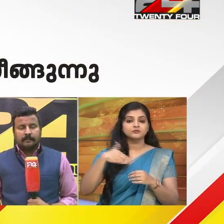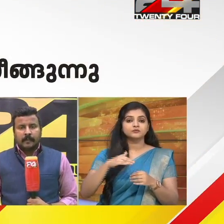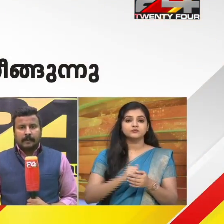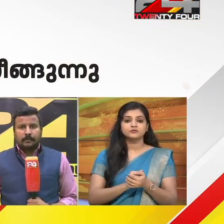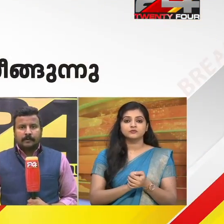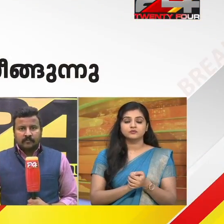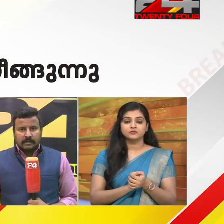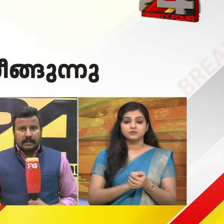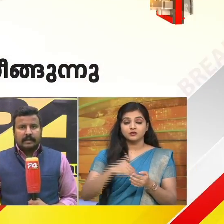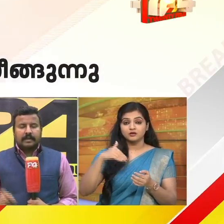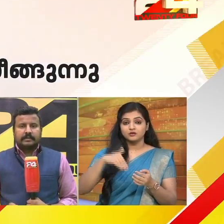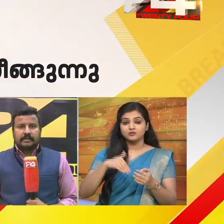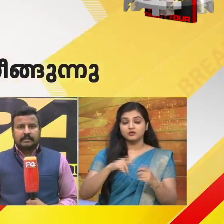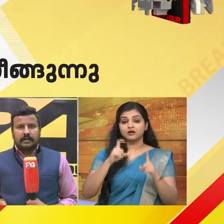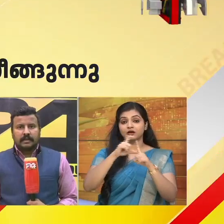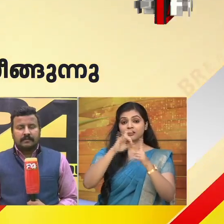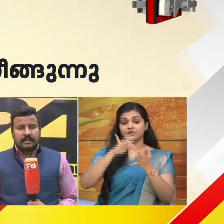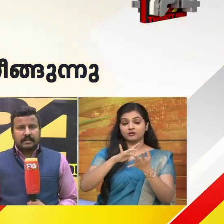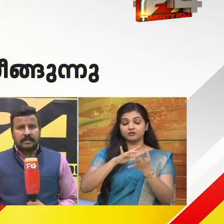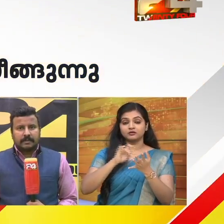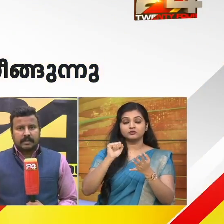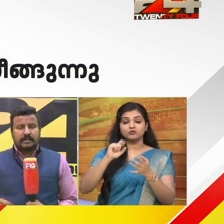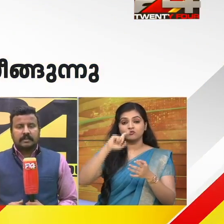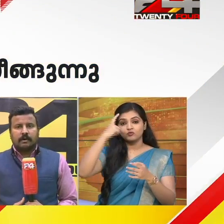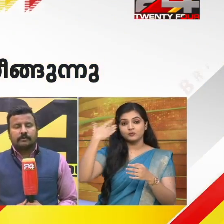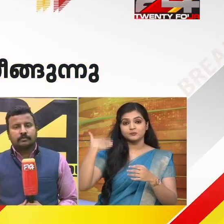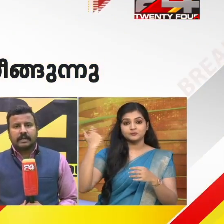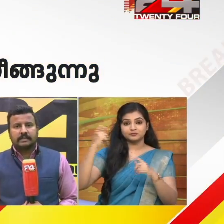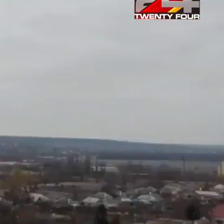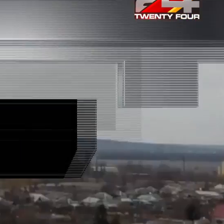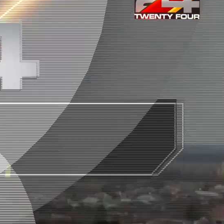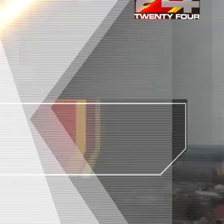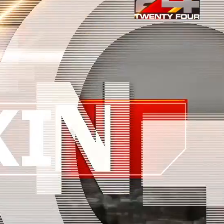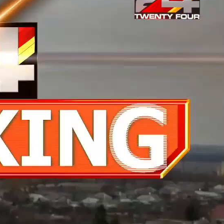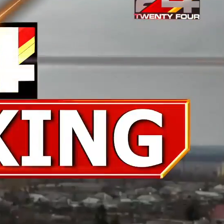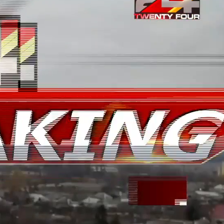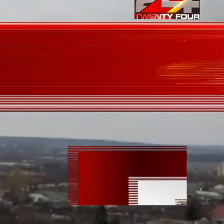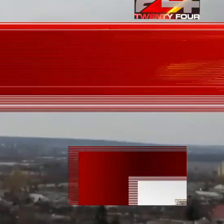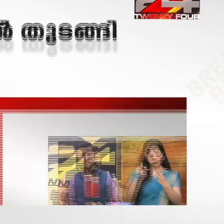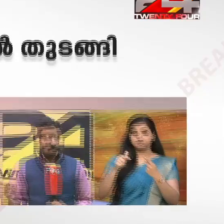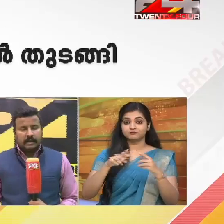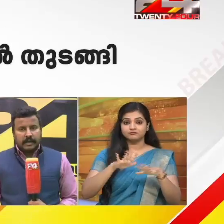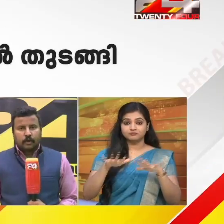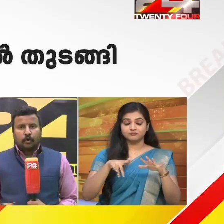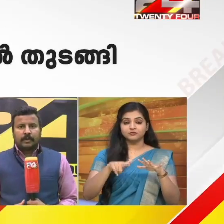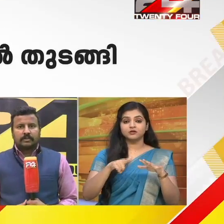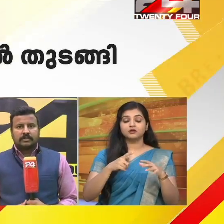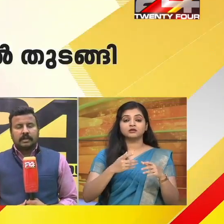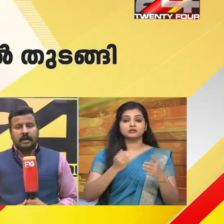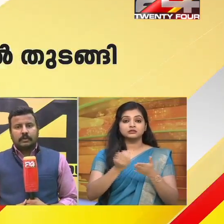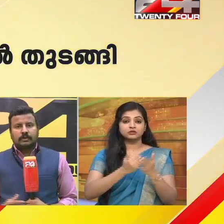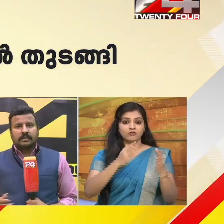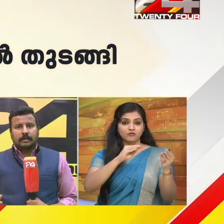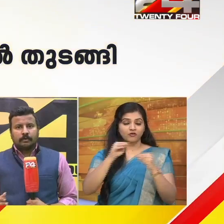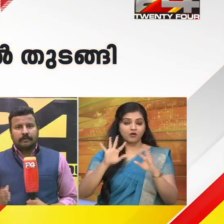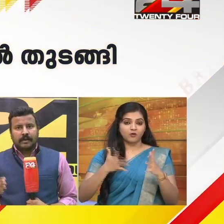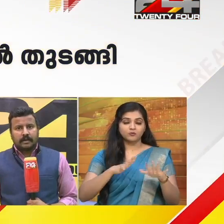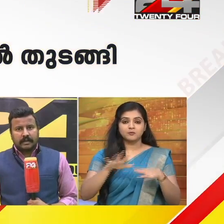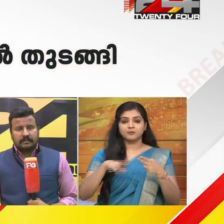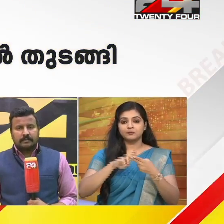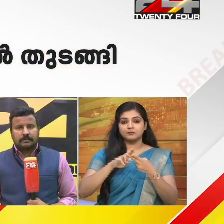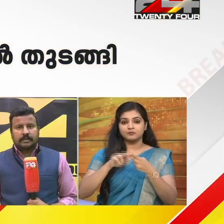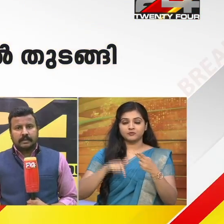കാരണം ഇപ്പോൾ ഡൽഹി കേന്ദ്രീകരിച്ച്, ഡൽഹിയിലെ വിദേശകാര്യ മന്ത്രാലയത്തിന്റെ വാർ റൂം കേന്ദ്രീകരിച്ചുകൊണ്ടാണ് ഈ രക്ഷാദൌത്യം ഏകോപിപ്പിക്കുന്നത്. അതുകൊണ്ട് തന്നെ ഇപ്പോൾ